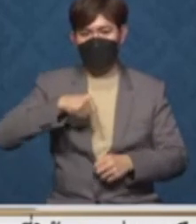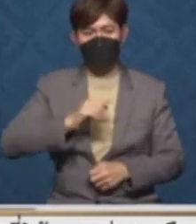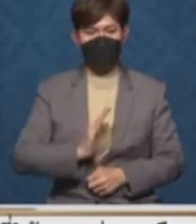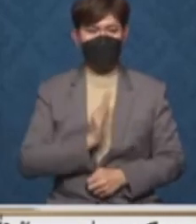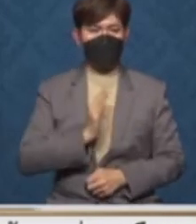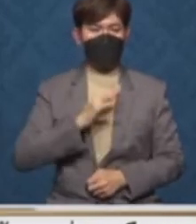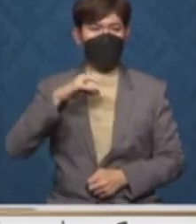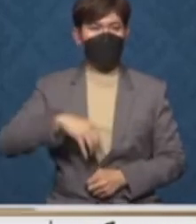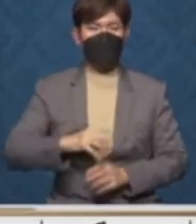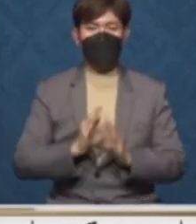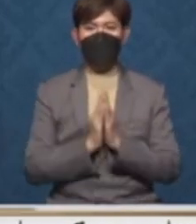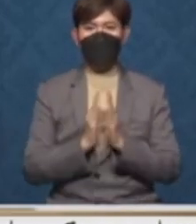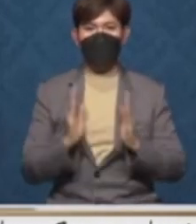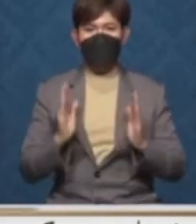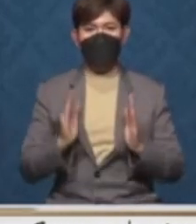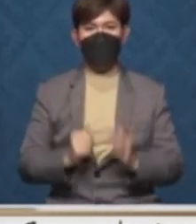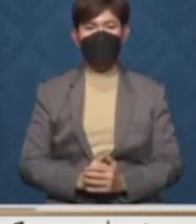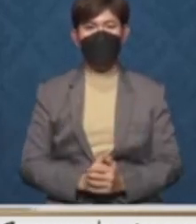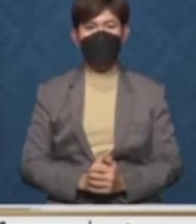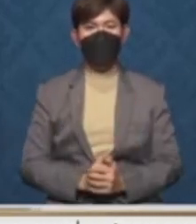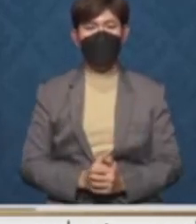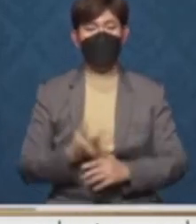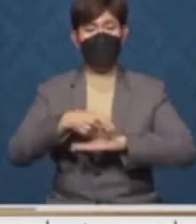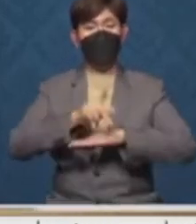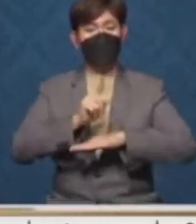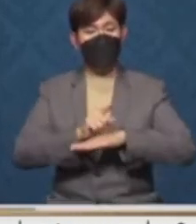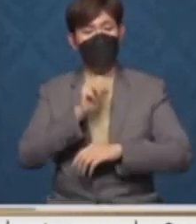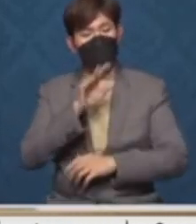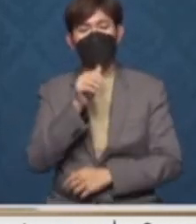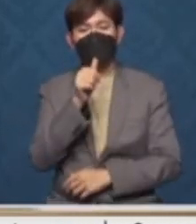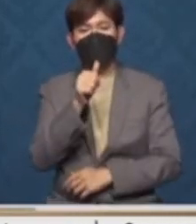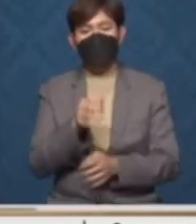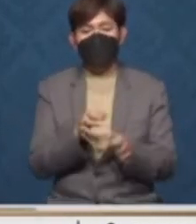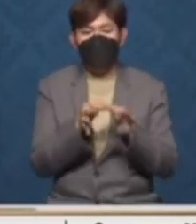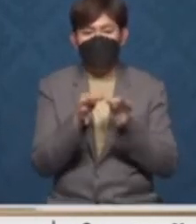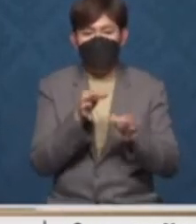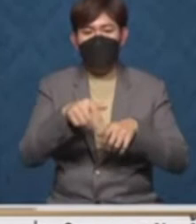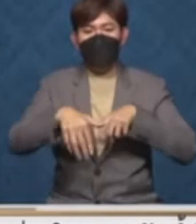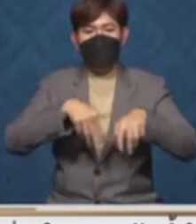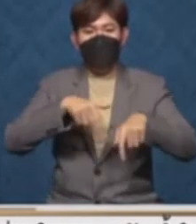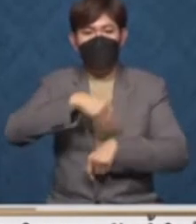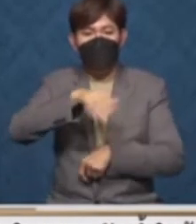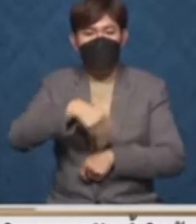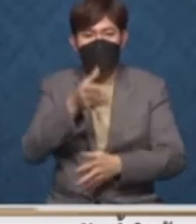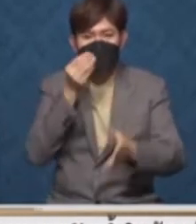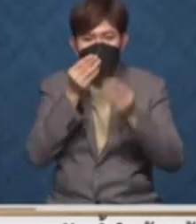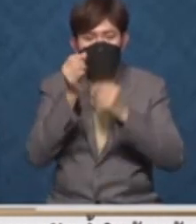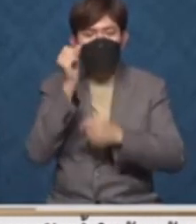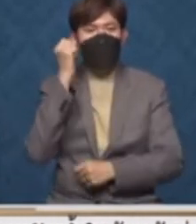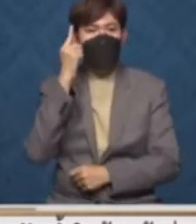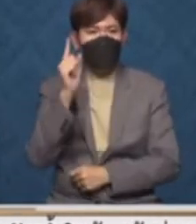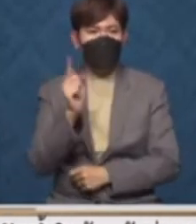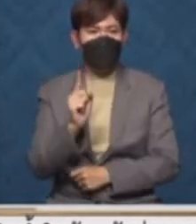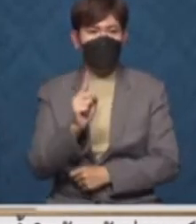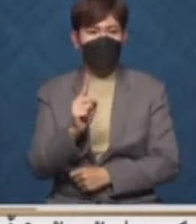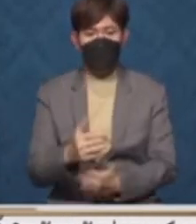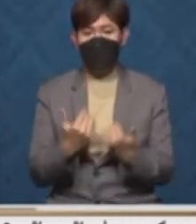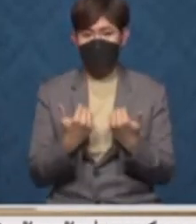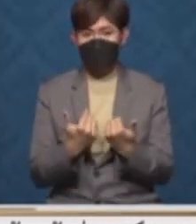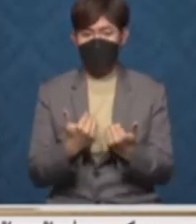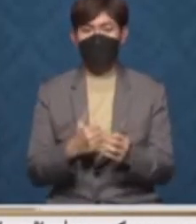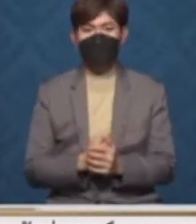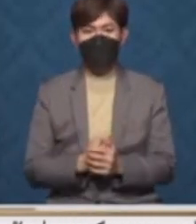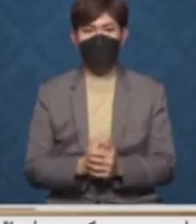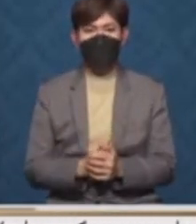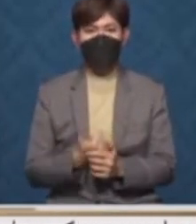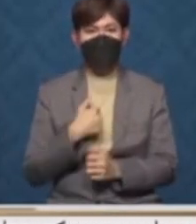ครับ ขอบพระคุณท่านครับ ครับดีครับผมเรียนอีกเพิ่มเติมนะครับเพื่อพี่น้องประชาชนก็จะได้เข้าใจครับถึงแม้ว่ามันจะมี